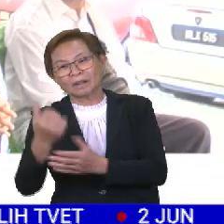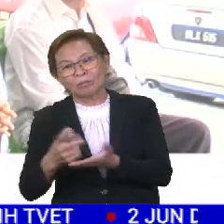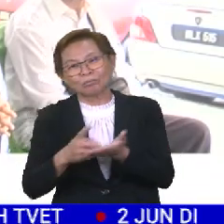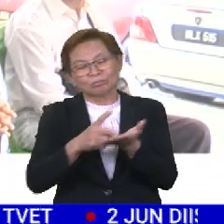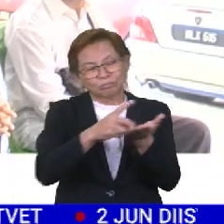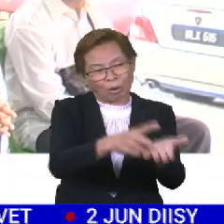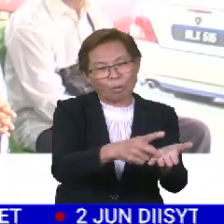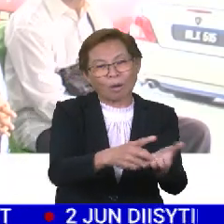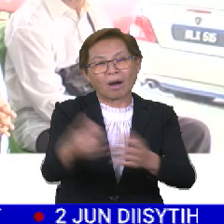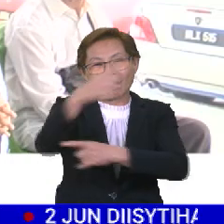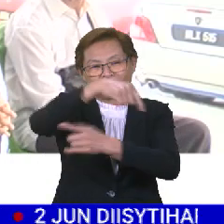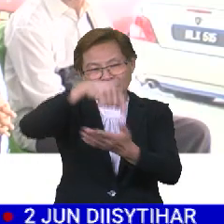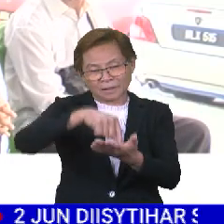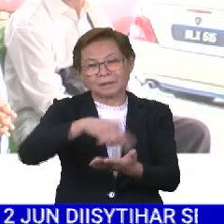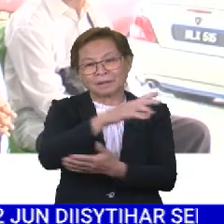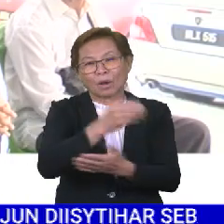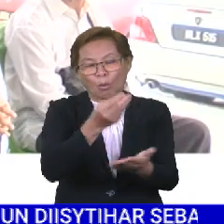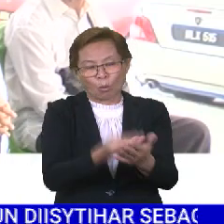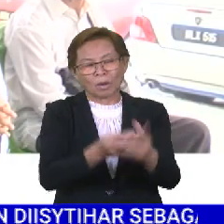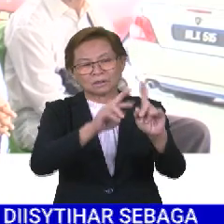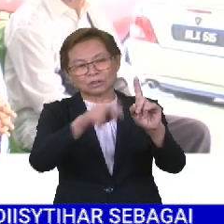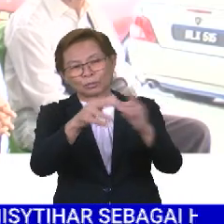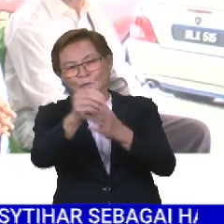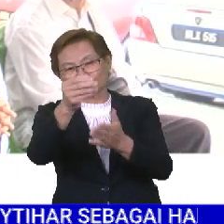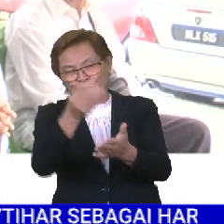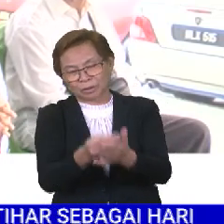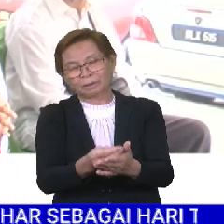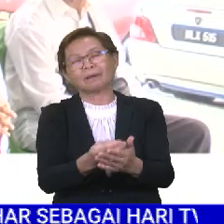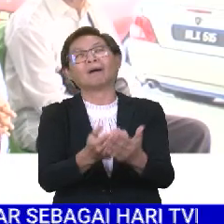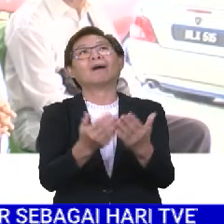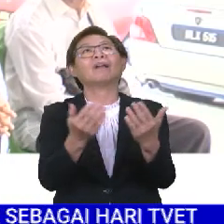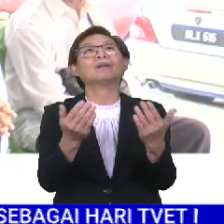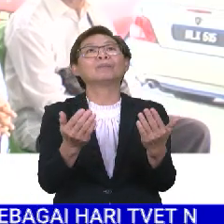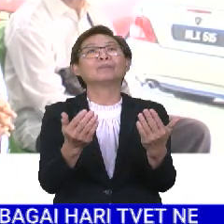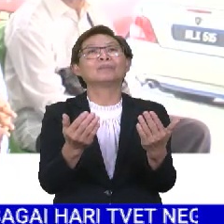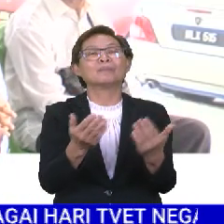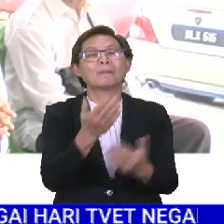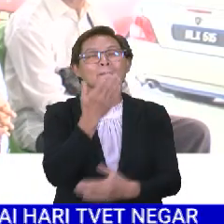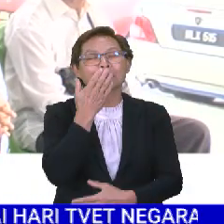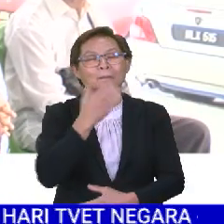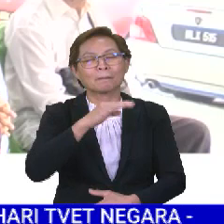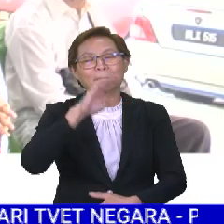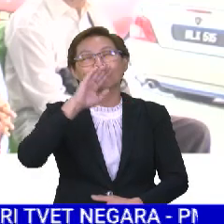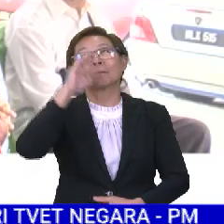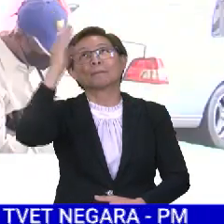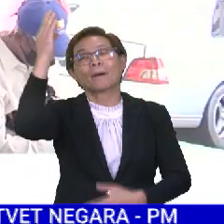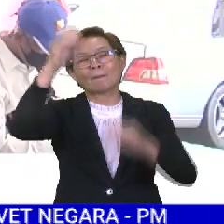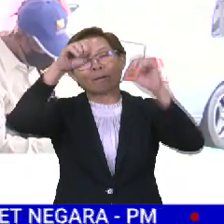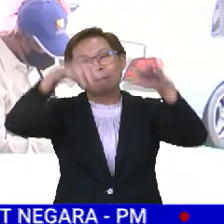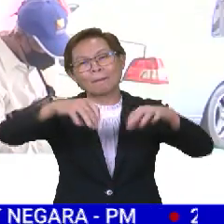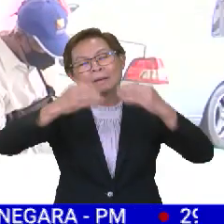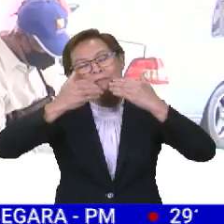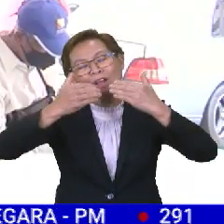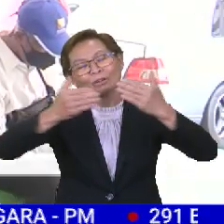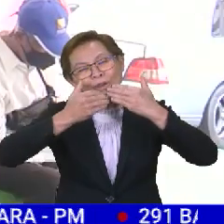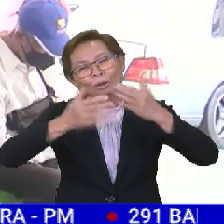sumbangan untuk hari ini dan wang RM1,000. Alhamdulillah, kau ucapkan terima kasihnya banyak. Pandangan